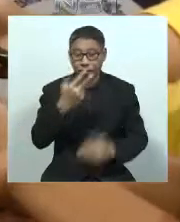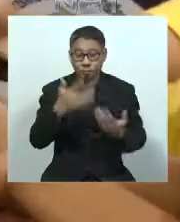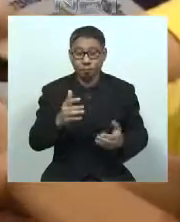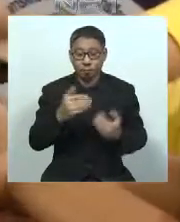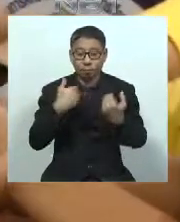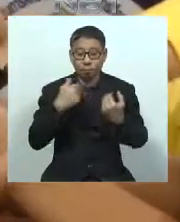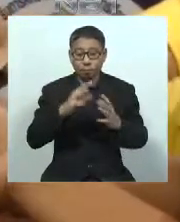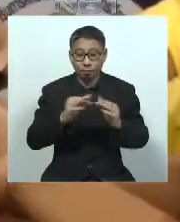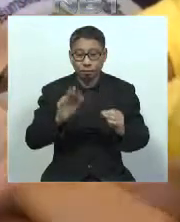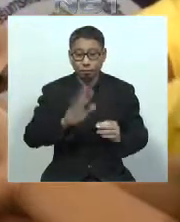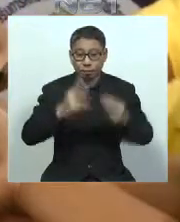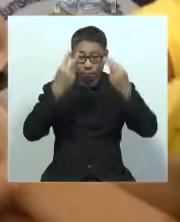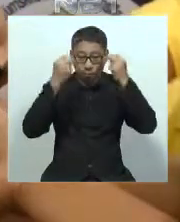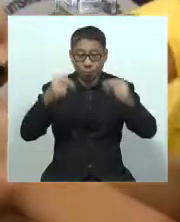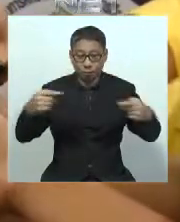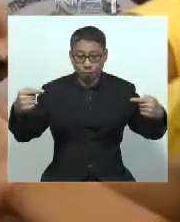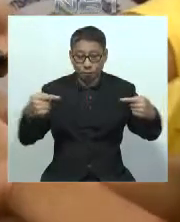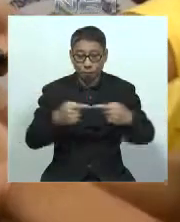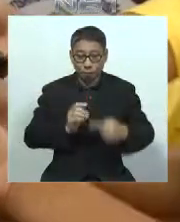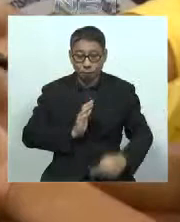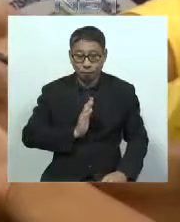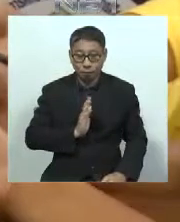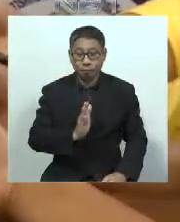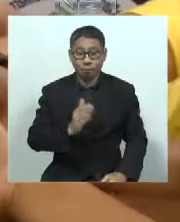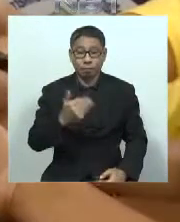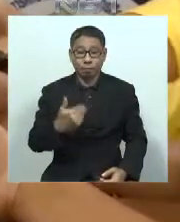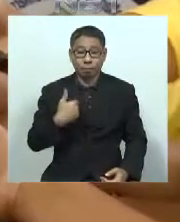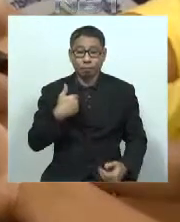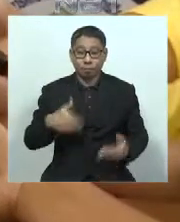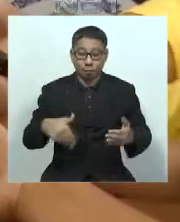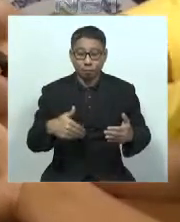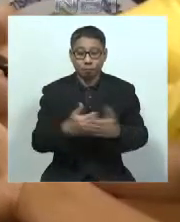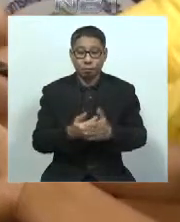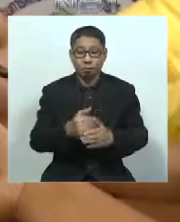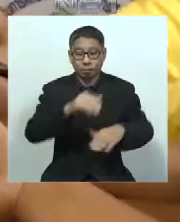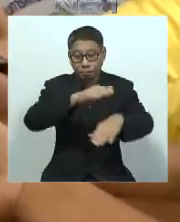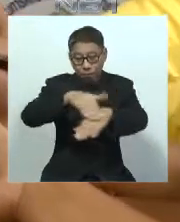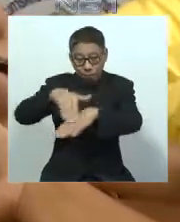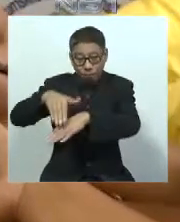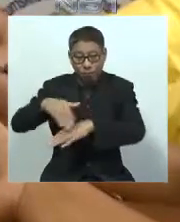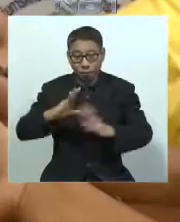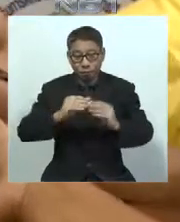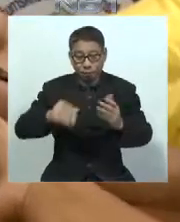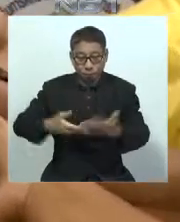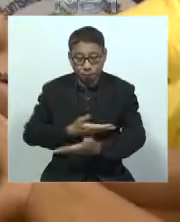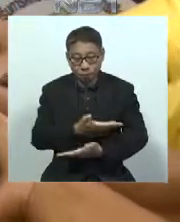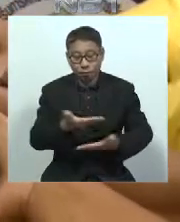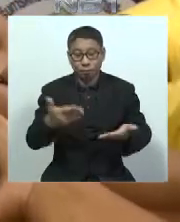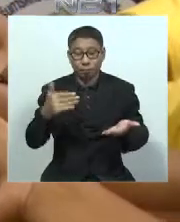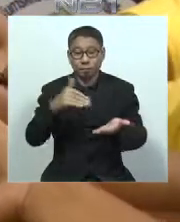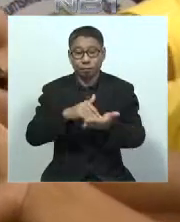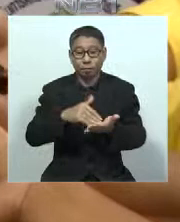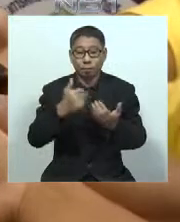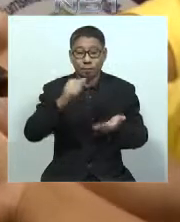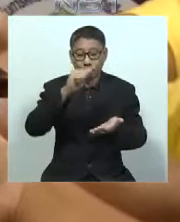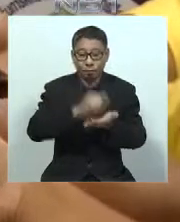าทของพลเอกประยุทธ์จันทร์โอชาโดยตรงทั้งเรื่องทิศทางและนโยบายซึ่งจะมีการเรียกผู้เกี่ยวข้องมาประชุมอีกครั้งส่วนการ